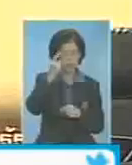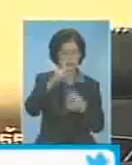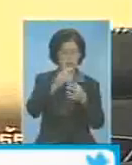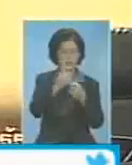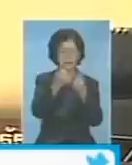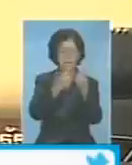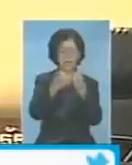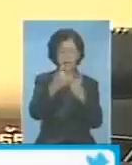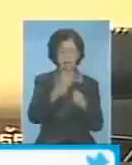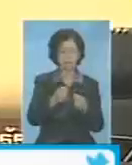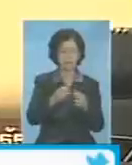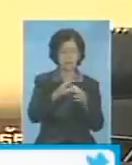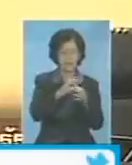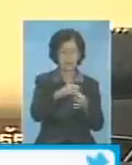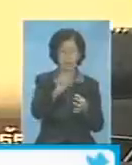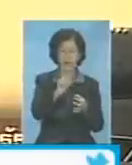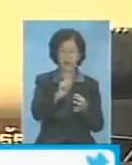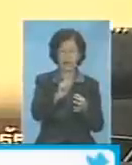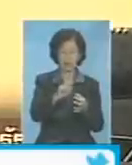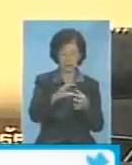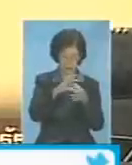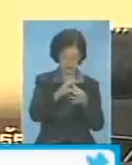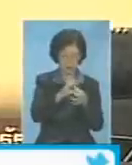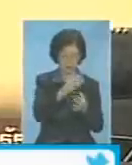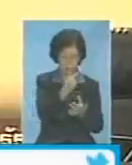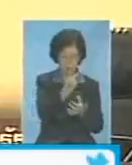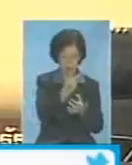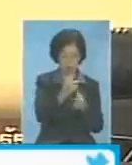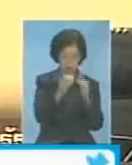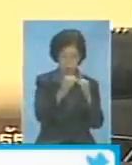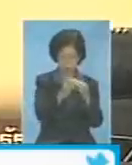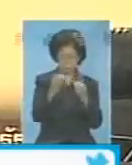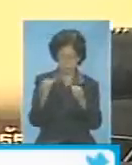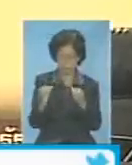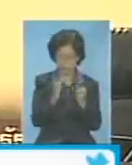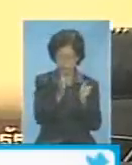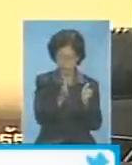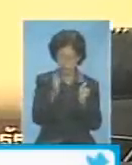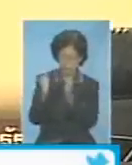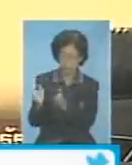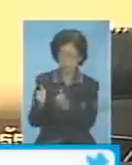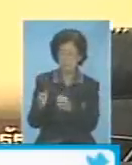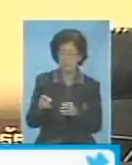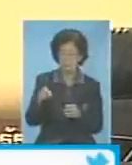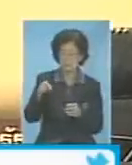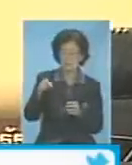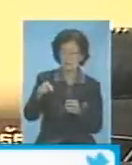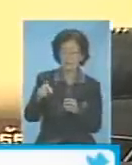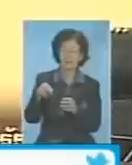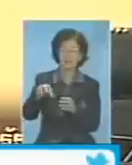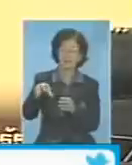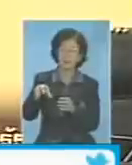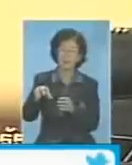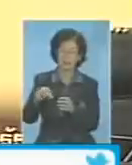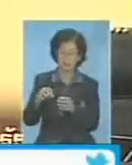แล้วคุณเฉลิมคิดหรือว่าครอบครัวแบบนี้เนี่ยนะฮะครอบครัวที่มีสมาชิกคนใดคนหนึ่ง